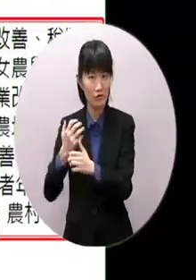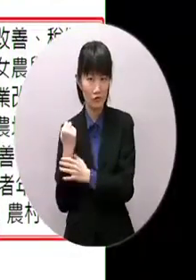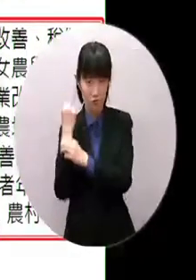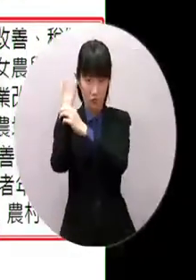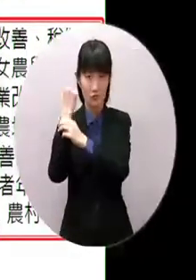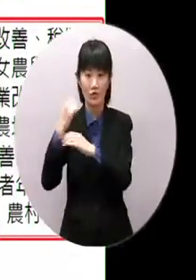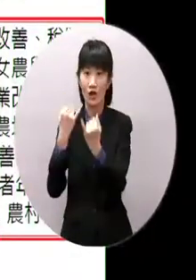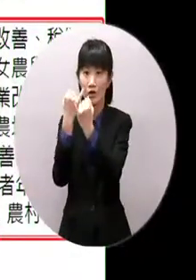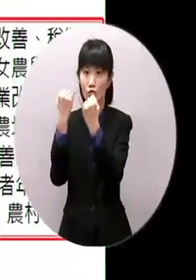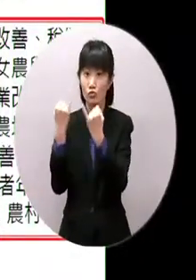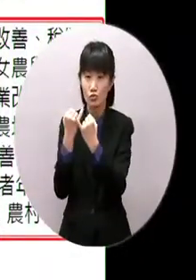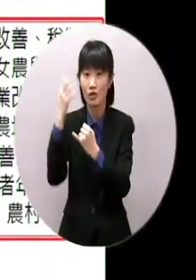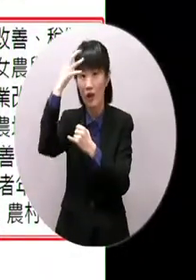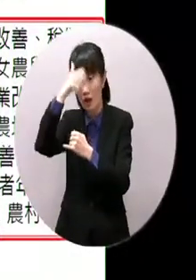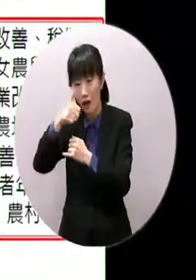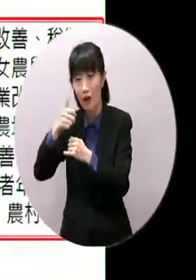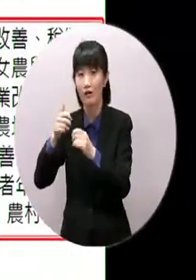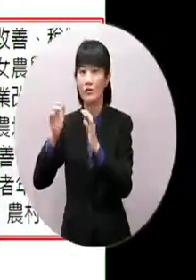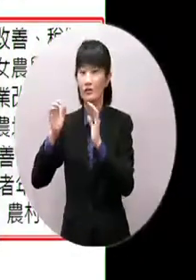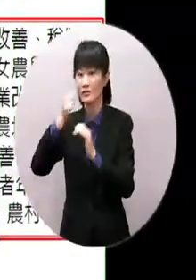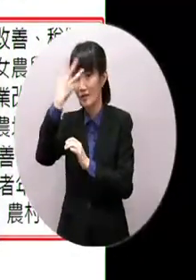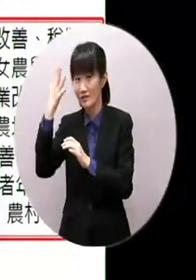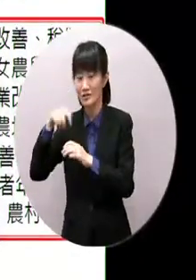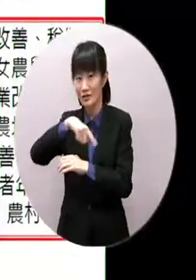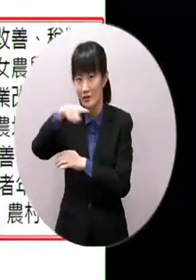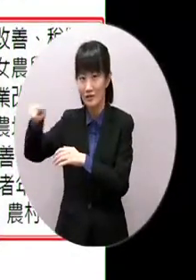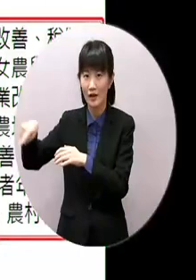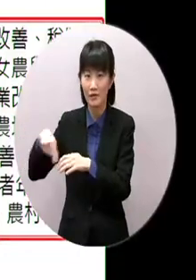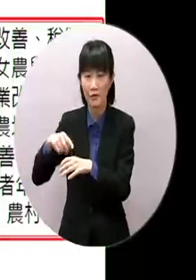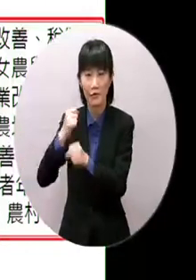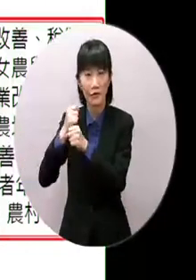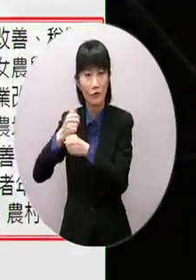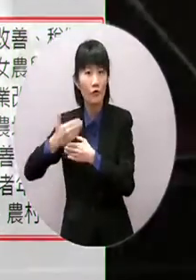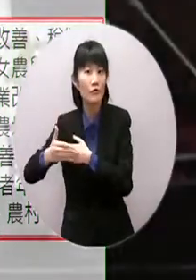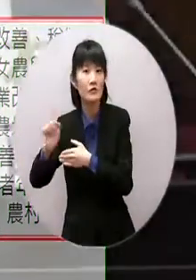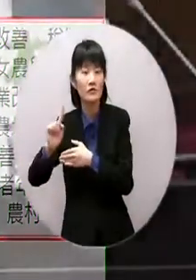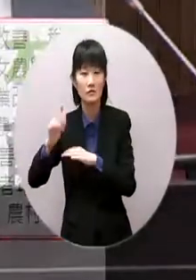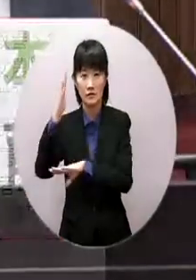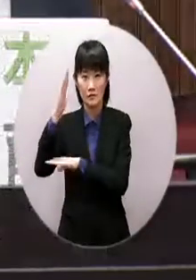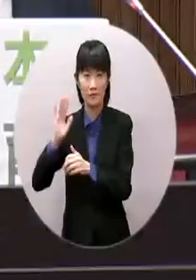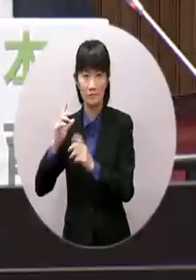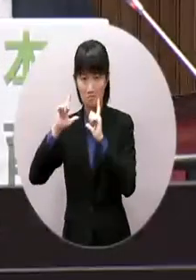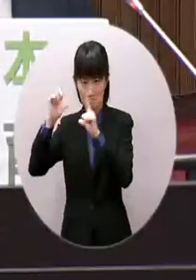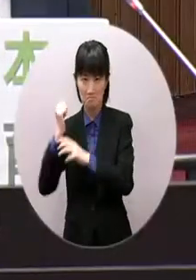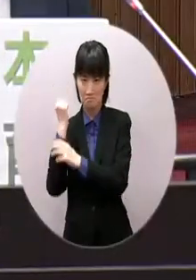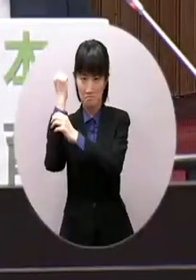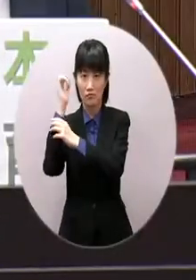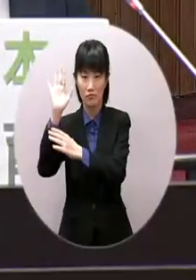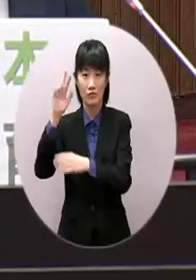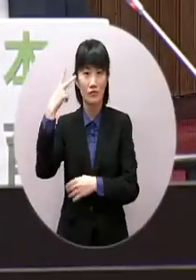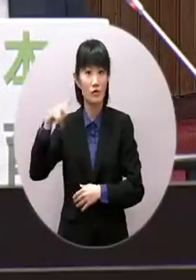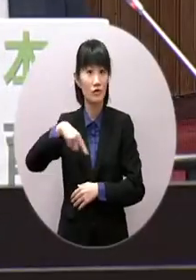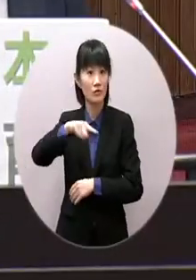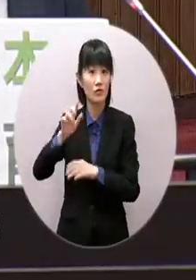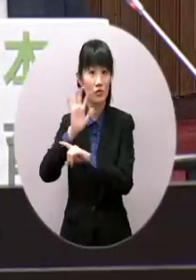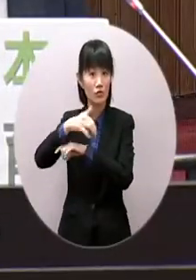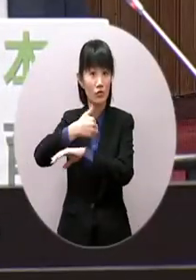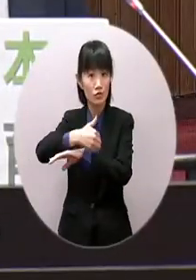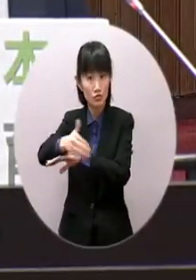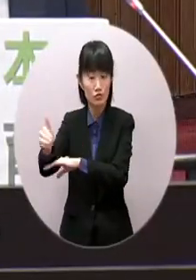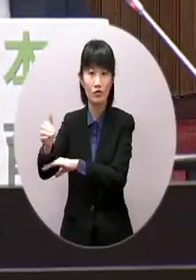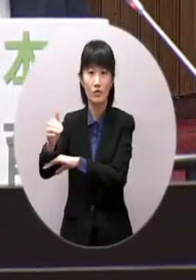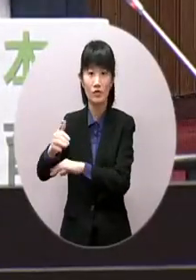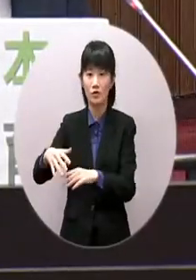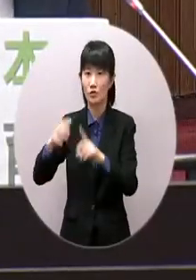他们的女农、老农、青农怎么样来衔接，也有一个制度性的支持。 最重要的，他们有农村振兴局